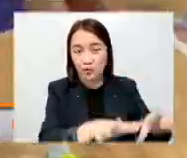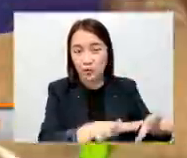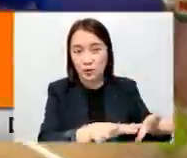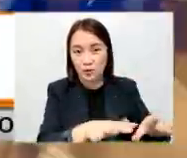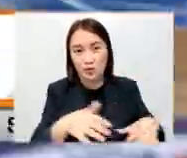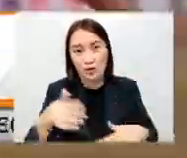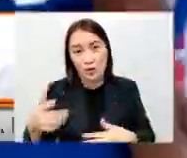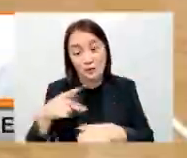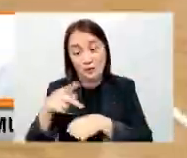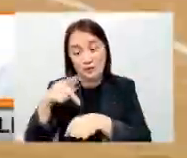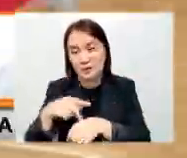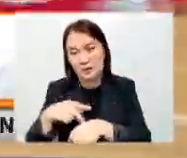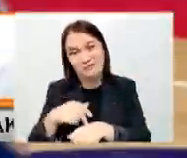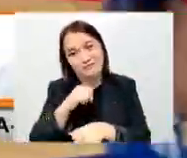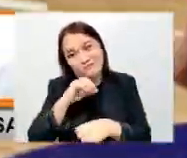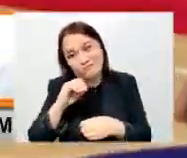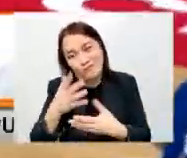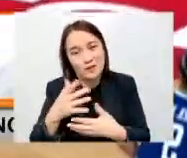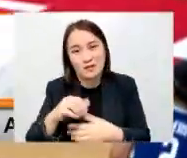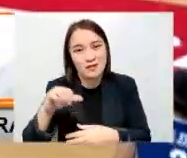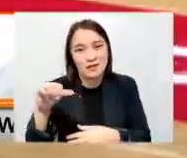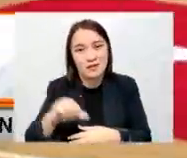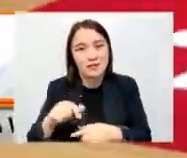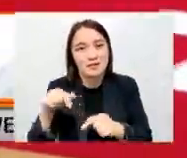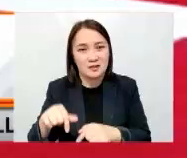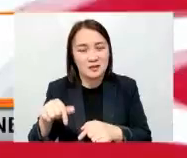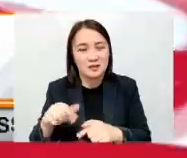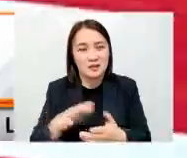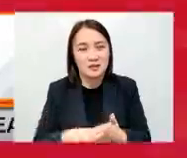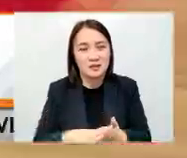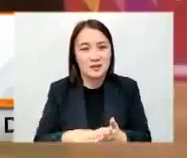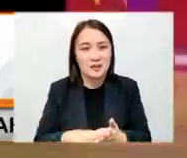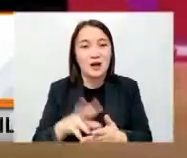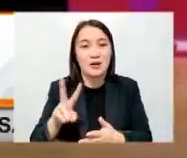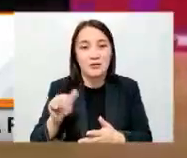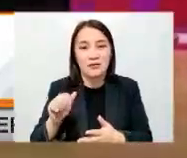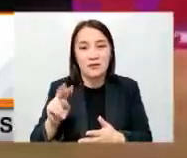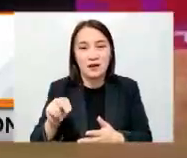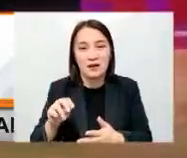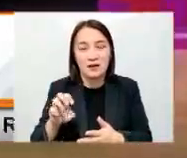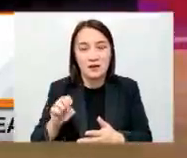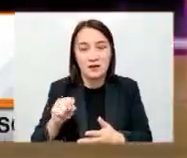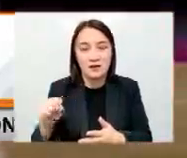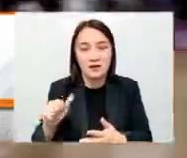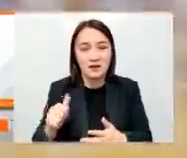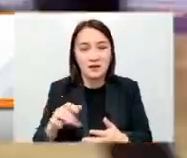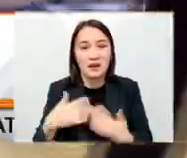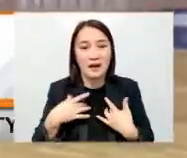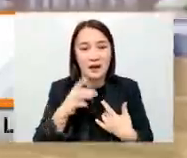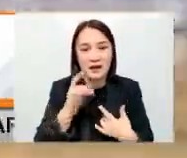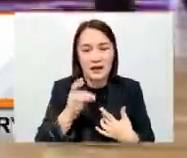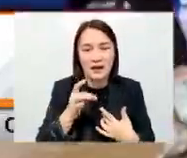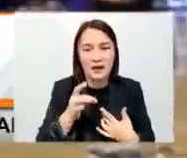ang Pilipinas. Si Vanessa De Jesus ang naging lone bright spot ng team. Nakascore siya ng 18 points sa unang sabak niya para